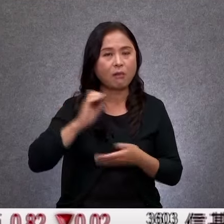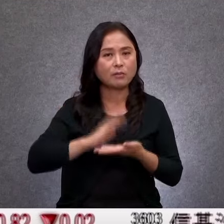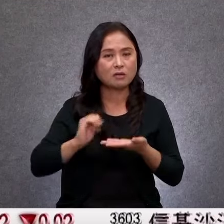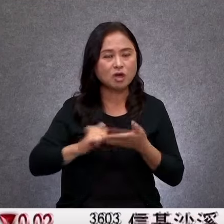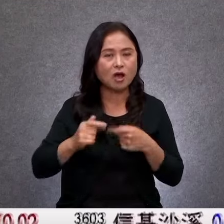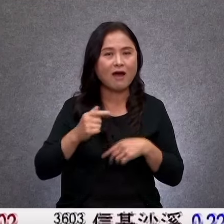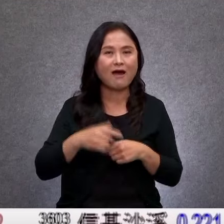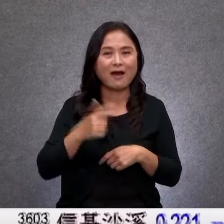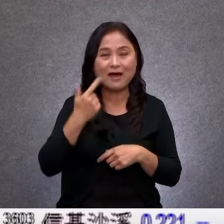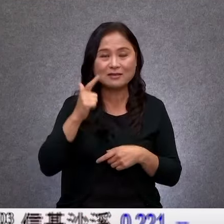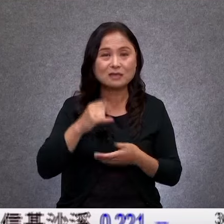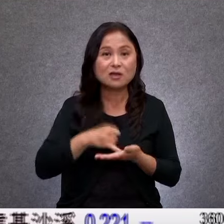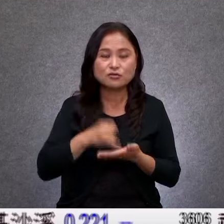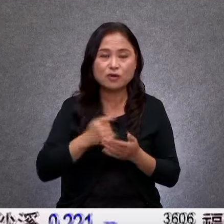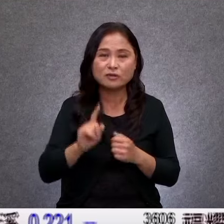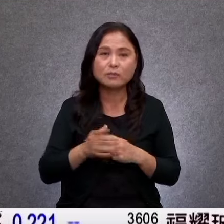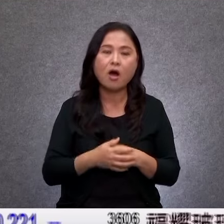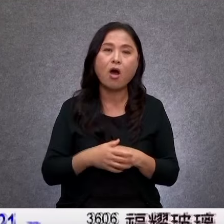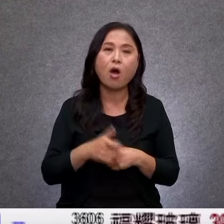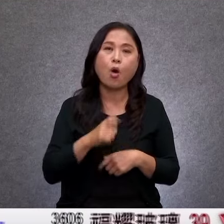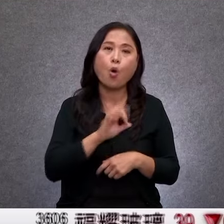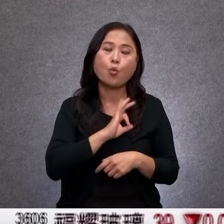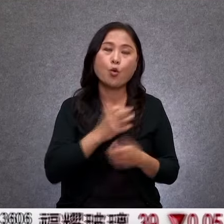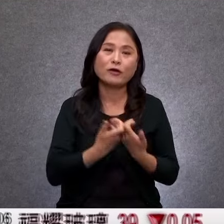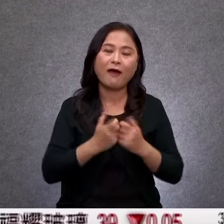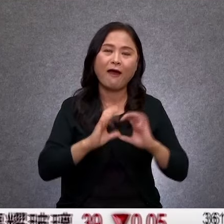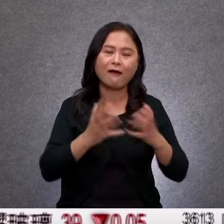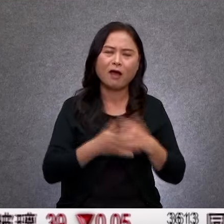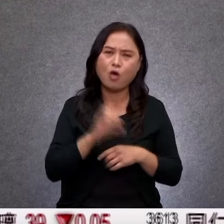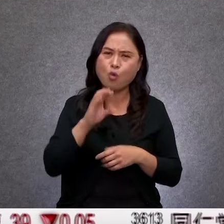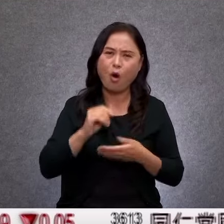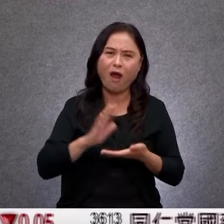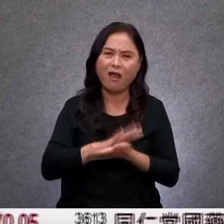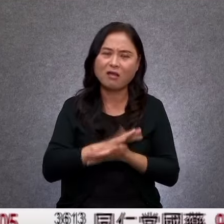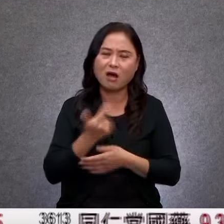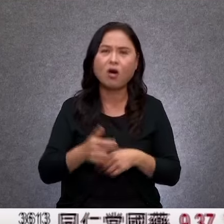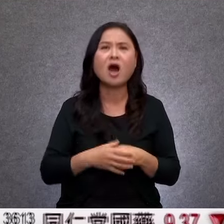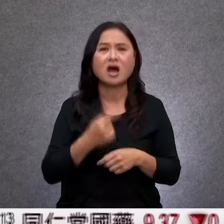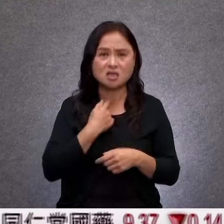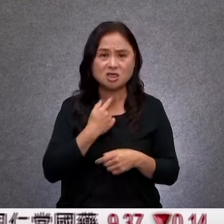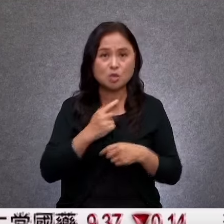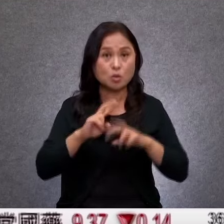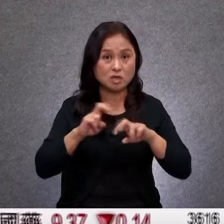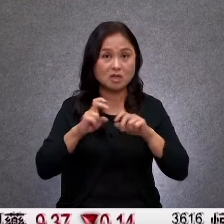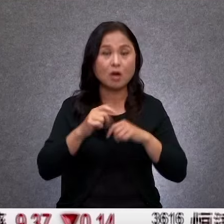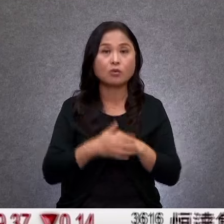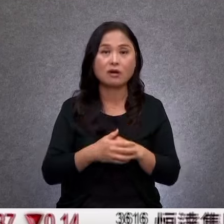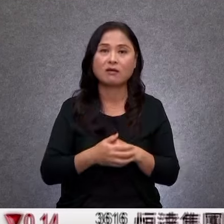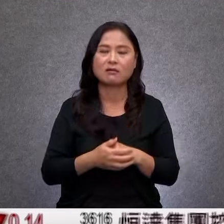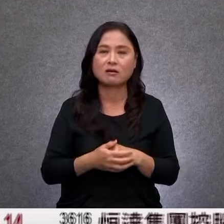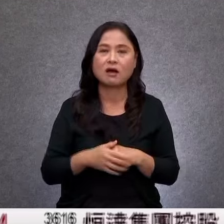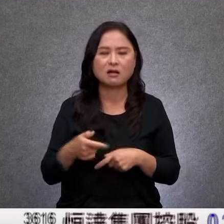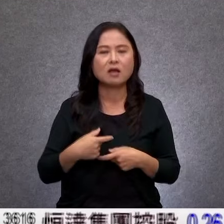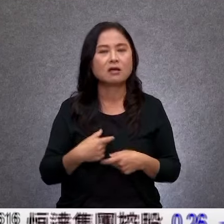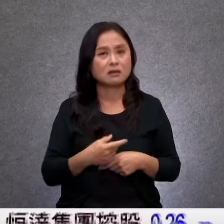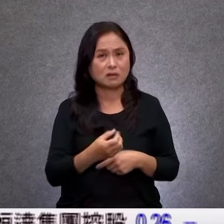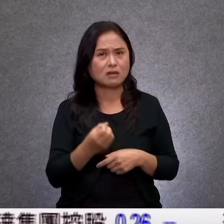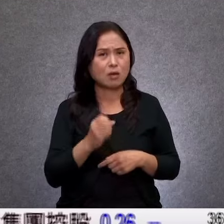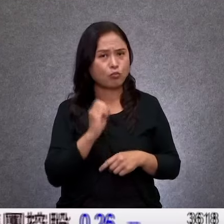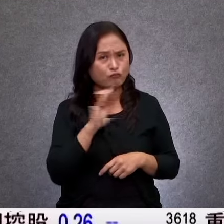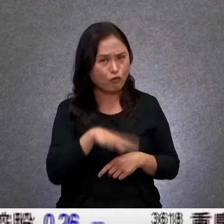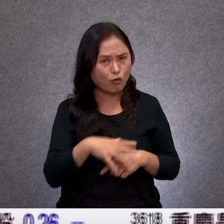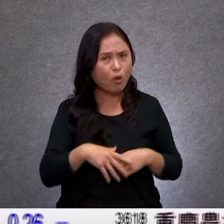面，會唔會係真係認真去考慮開徵一啲新税種咧？因為會計界真係都講咗好多年啊，話有呢個必要去